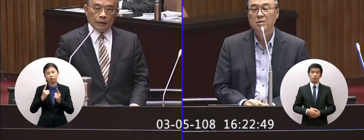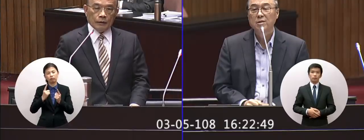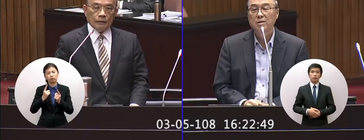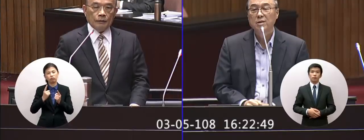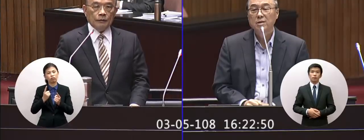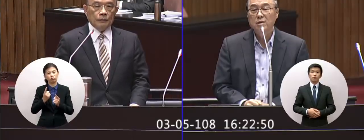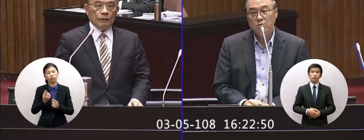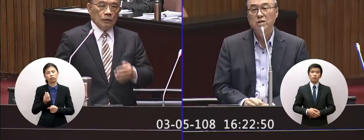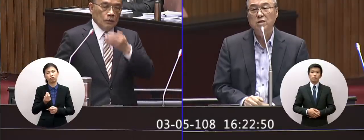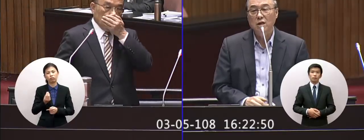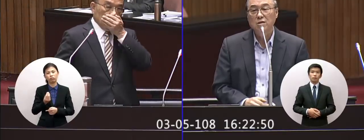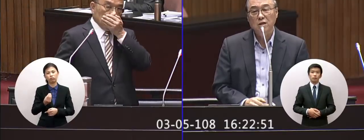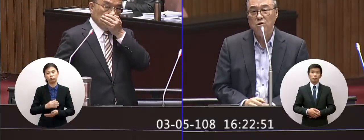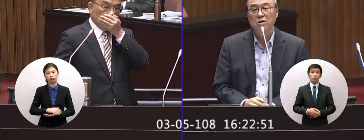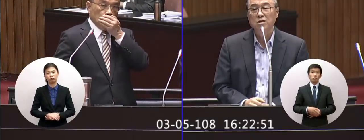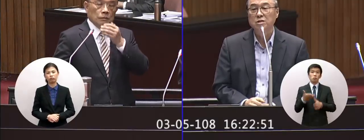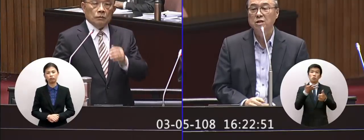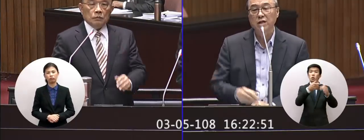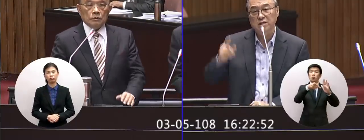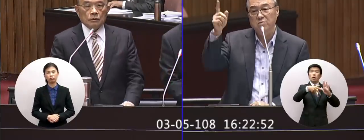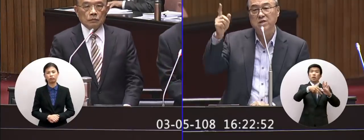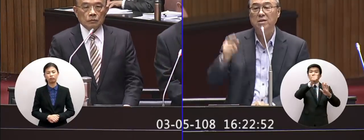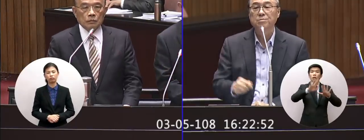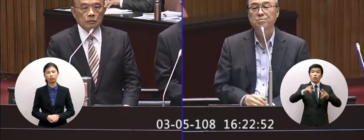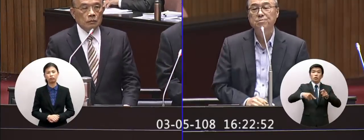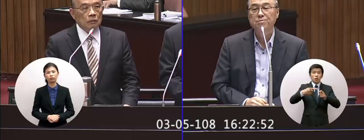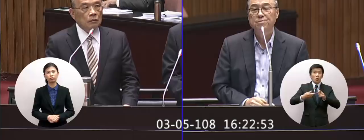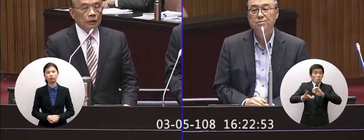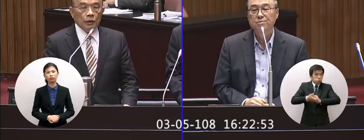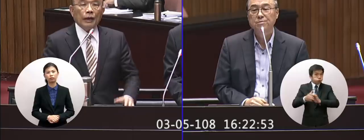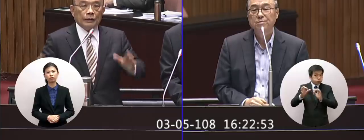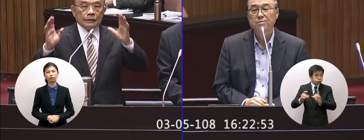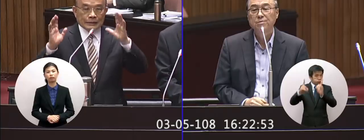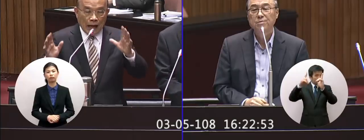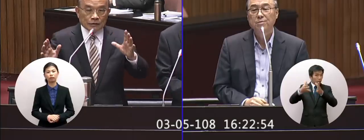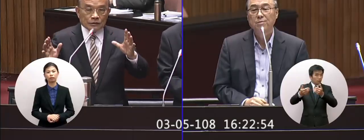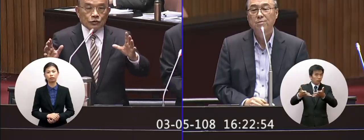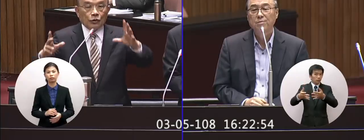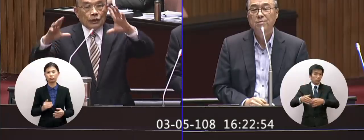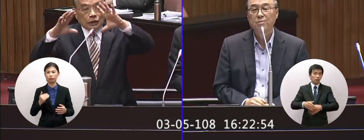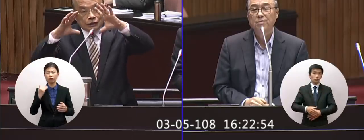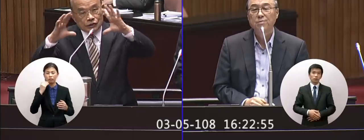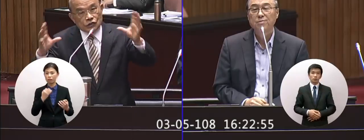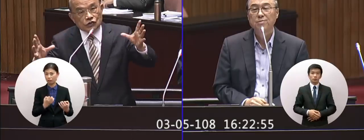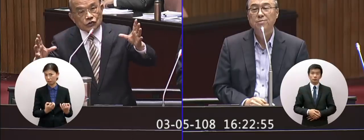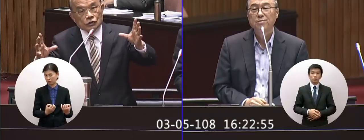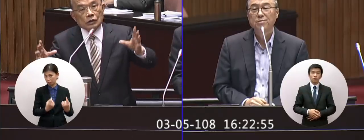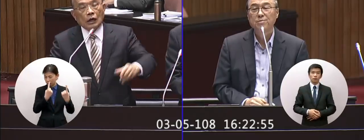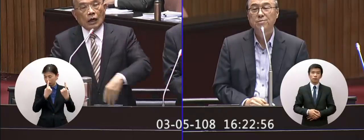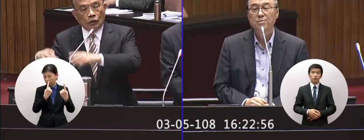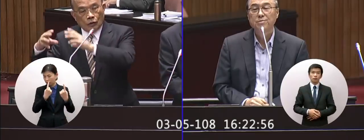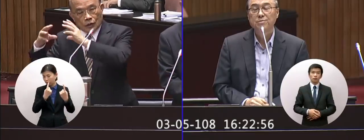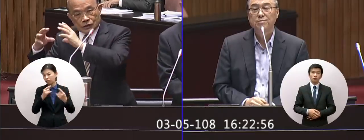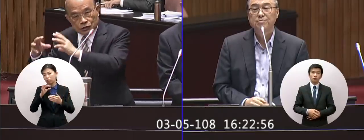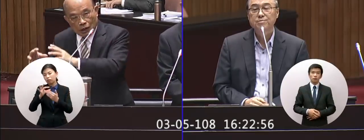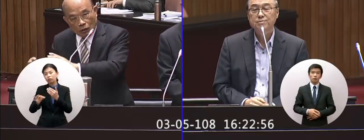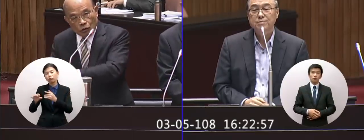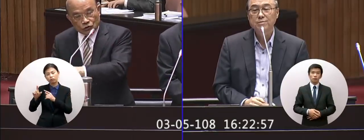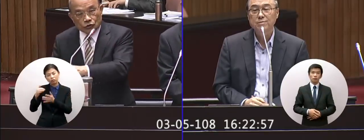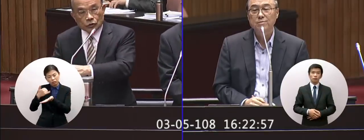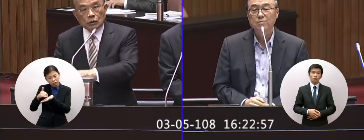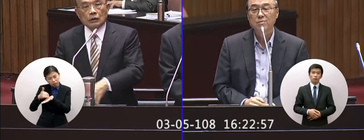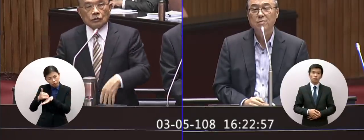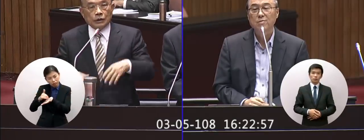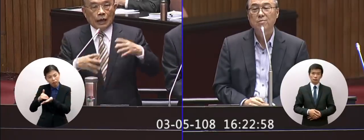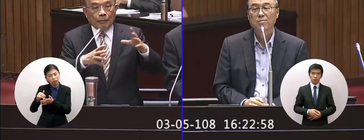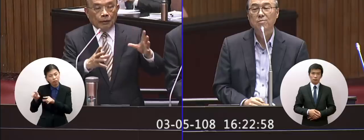压力。 那院长，那您的决定今年涨不涨？ 因为涨是有一个机制，有一个计算